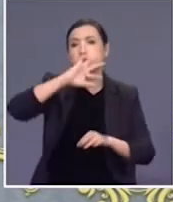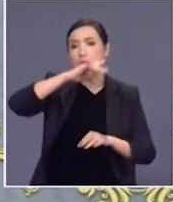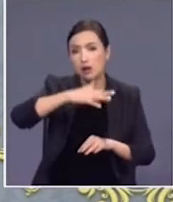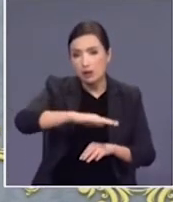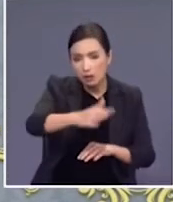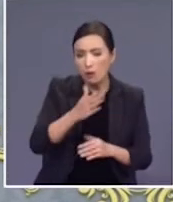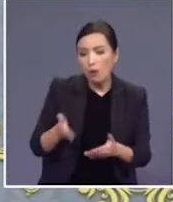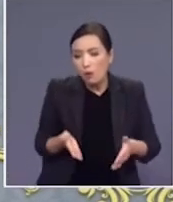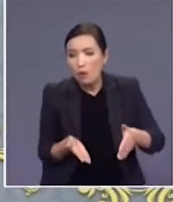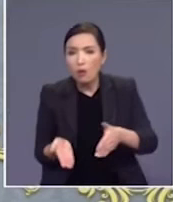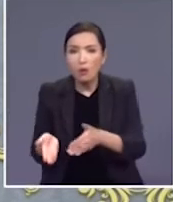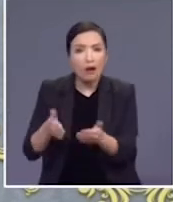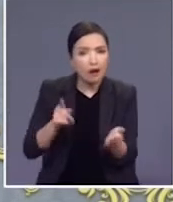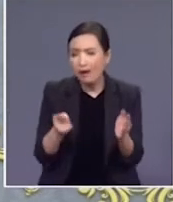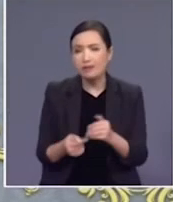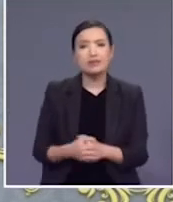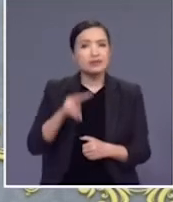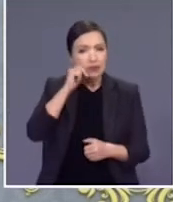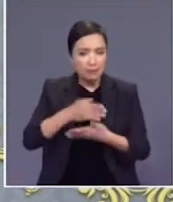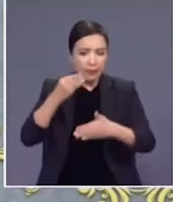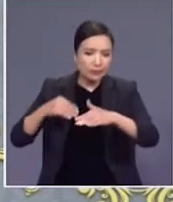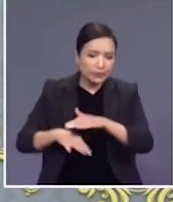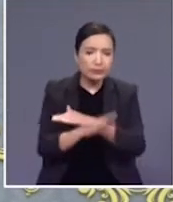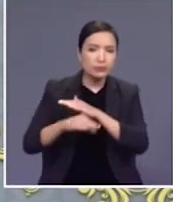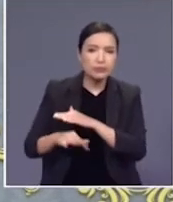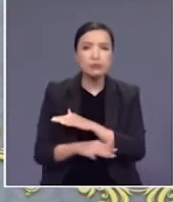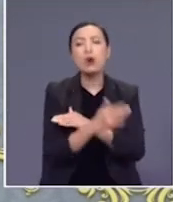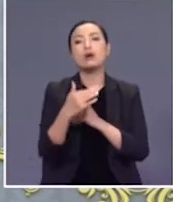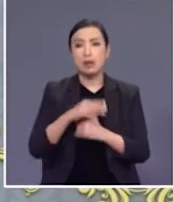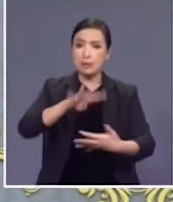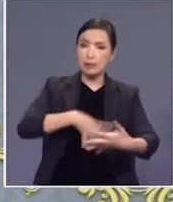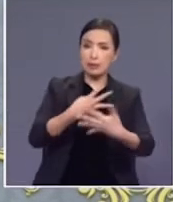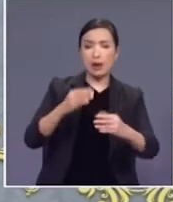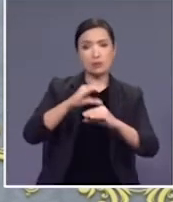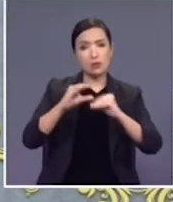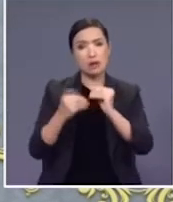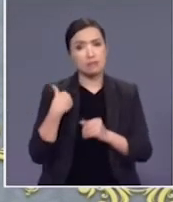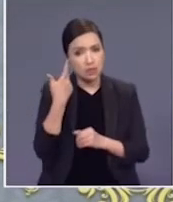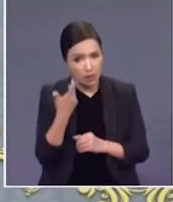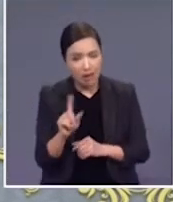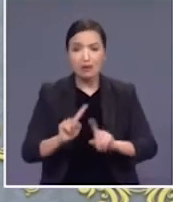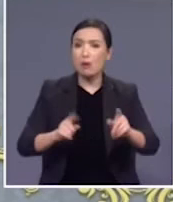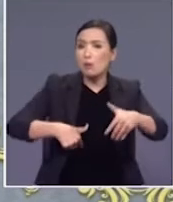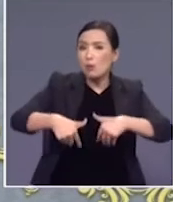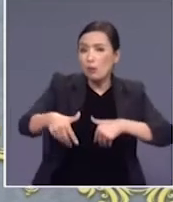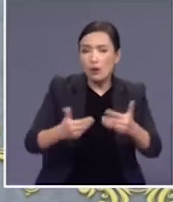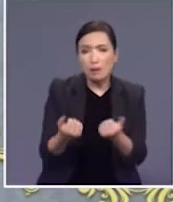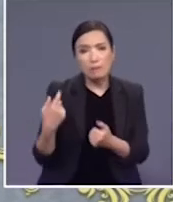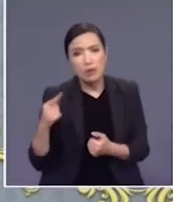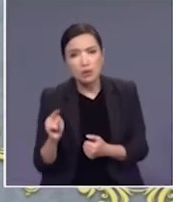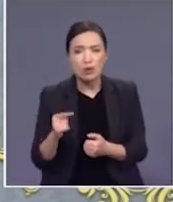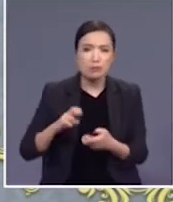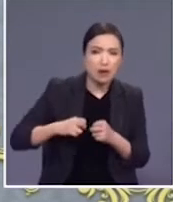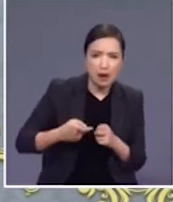เพื่อจะลดระยะทางการระบายน้ำเหล่านี้เป็นต้นมีแผนงานโครงการอยู่แล้วนะครับแต่ประชาชนที่มีส่วนได้ส่วนเสียมีอยู่เป็นจ